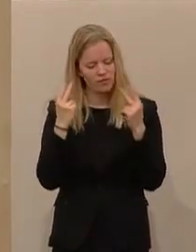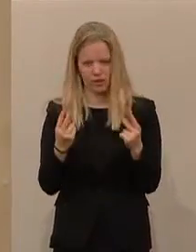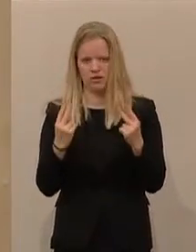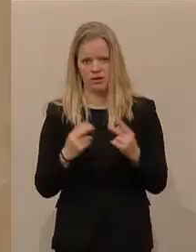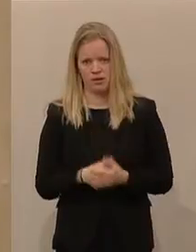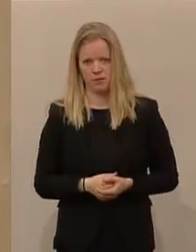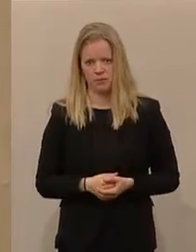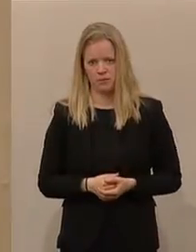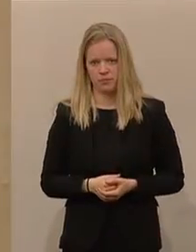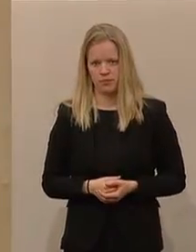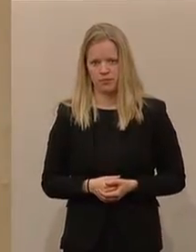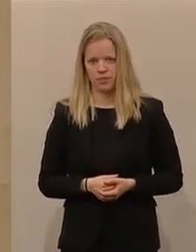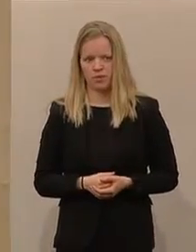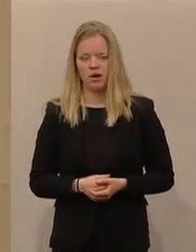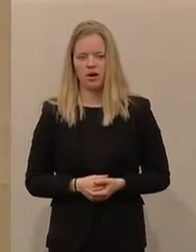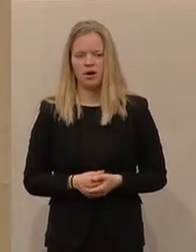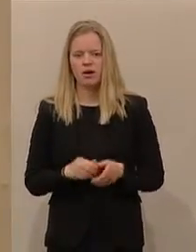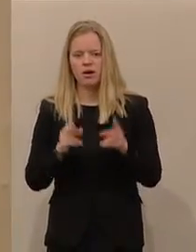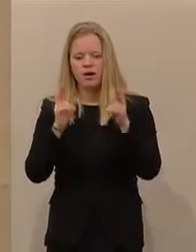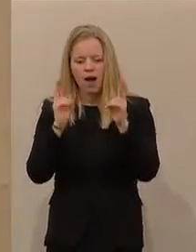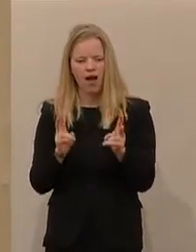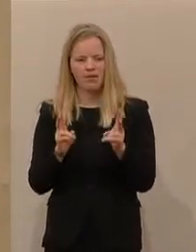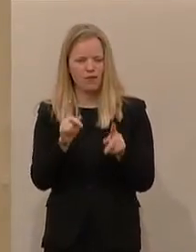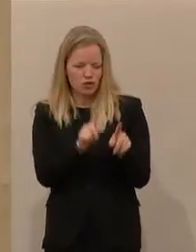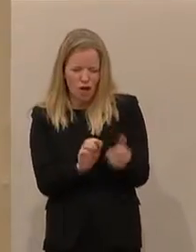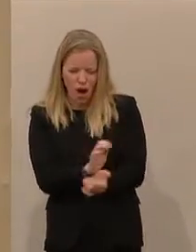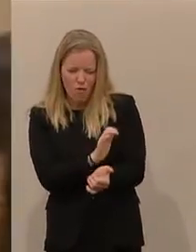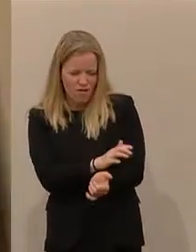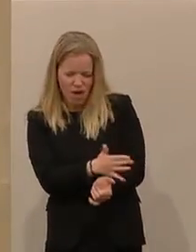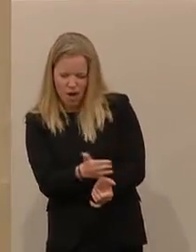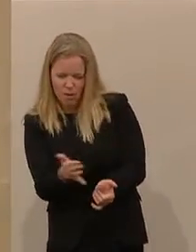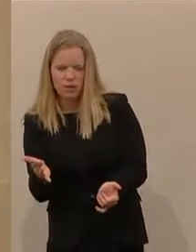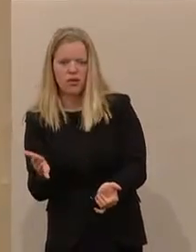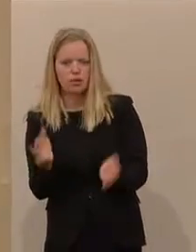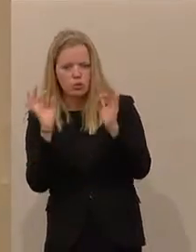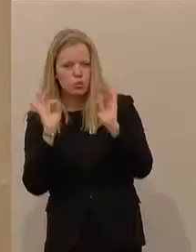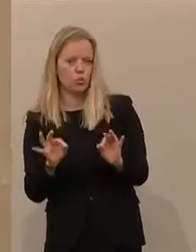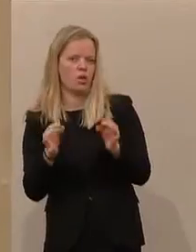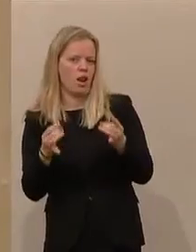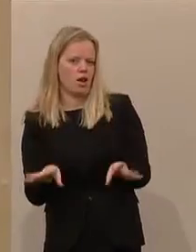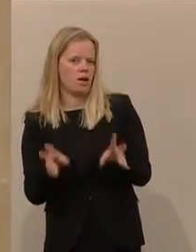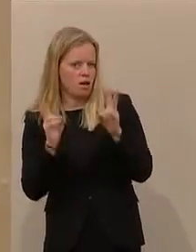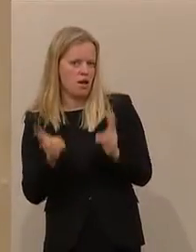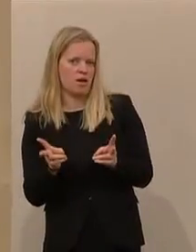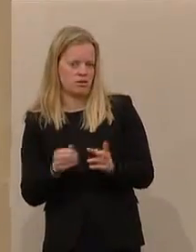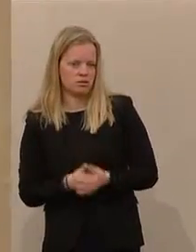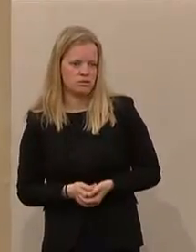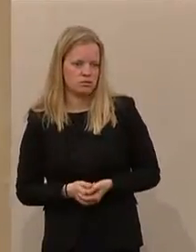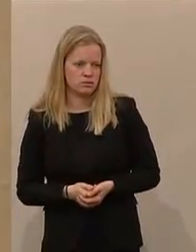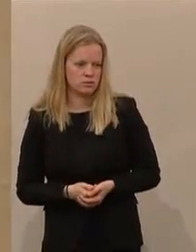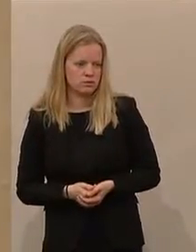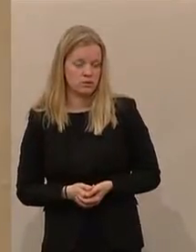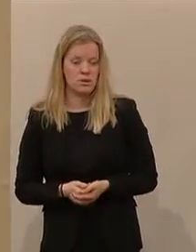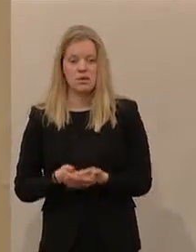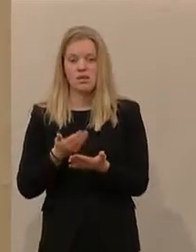ist, um die Aufgaben auch weiterhin bestens erfüllen zu können, ist es daher